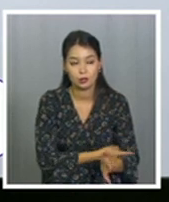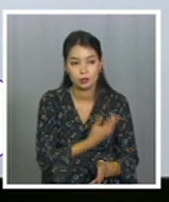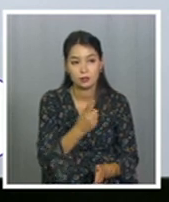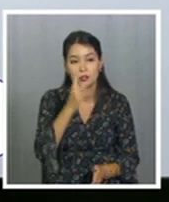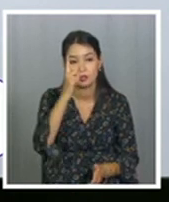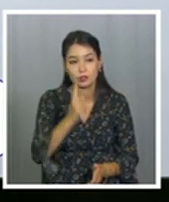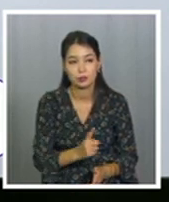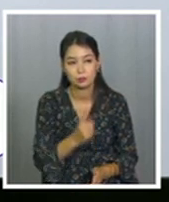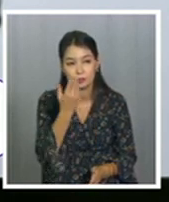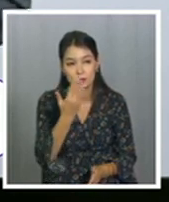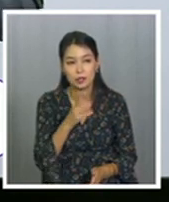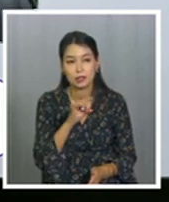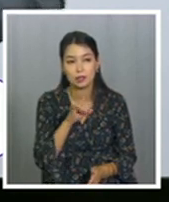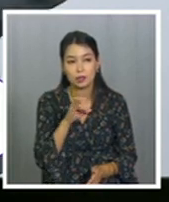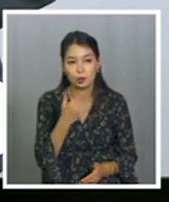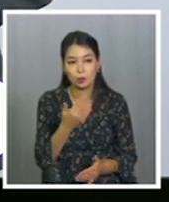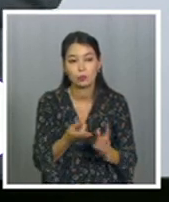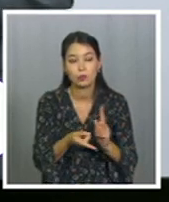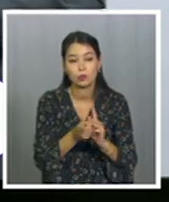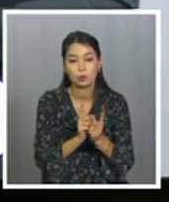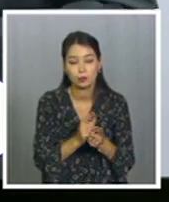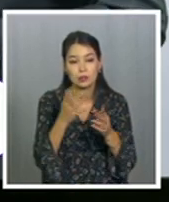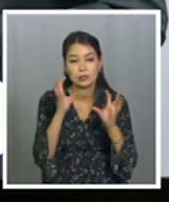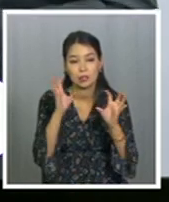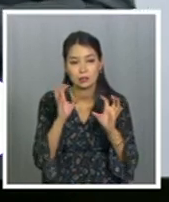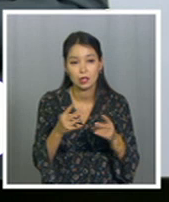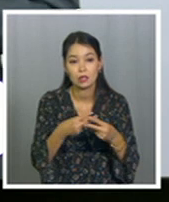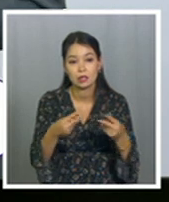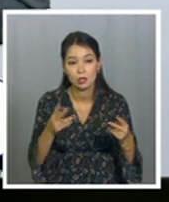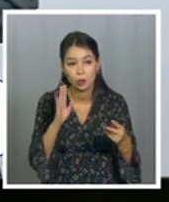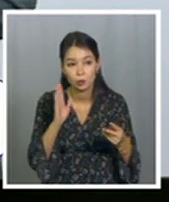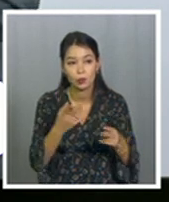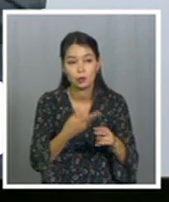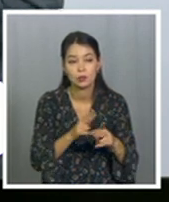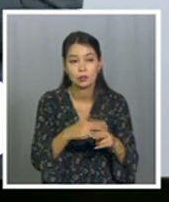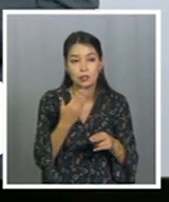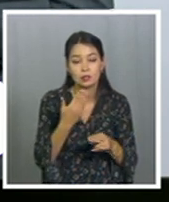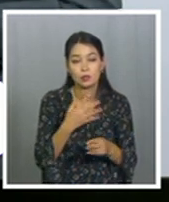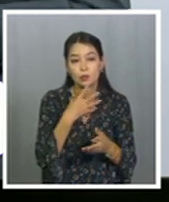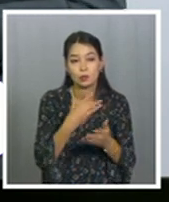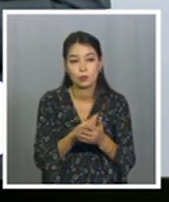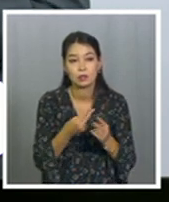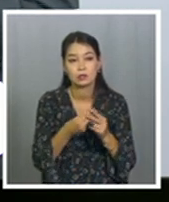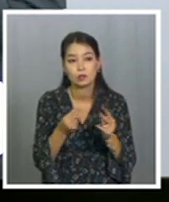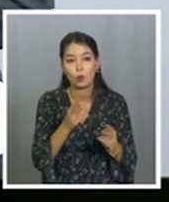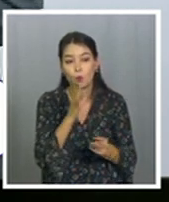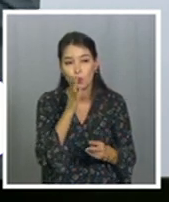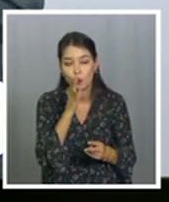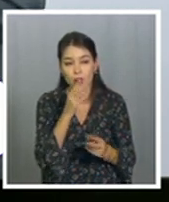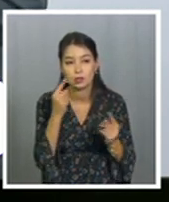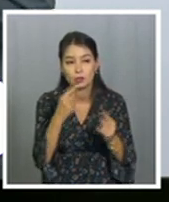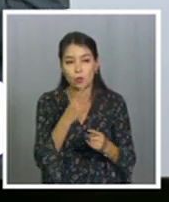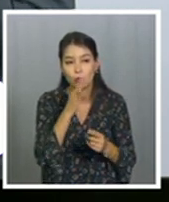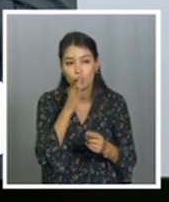бөліндегі кернеудің өзгеріс заңдылығына тең деп алайық. Яғни кернеуіміздің сонда өзгеру заңдылығы уақытқа тәуелді. У уақытқа тәуелді